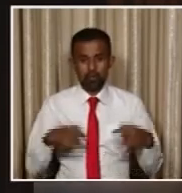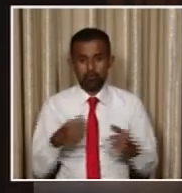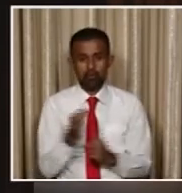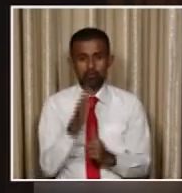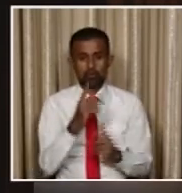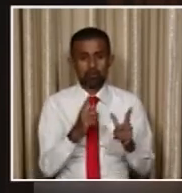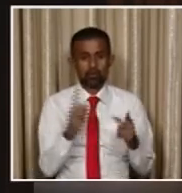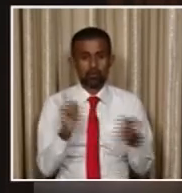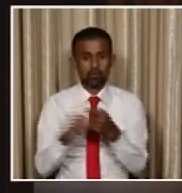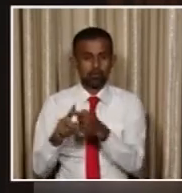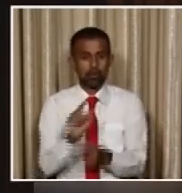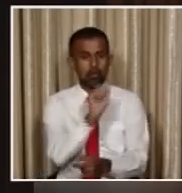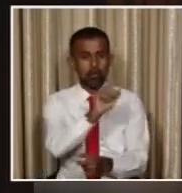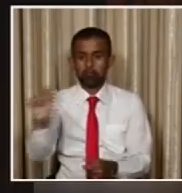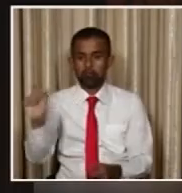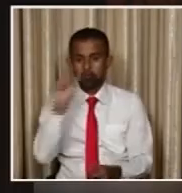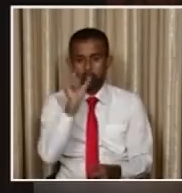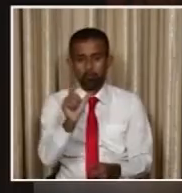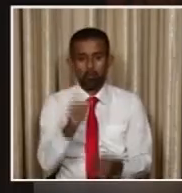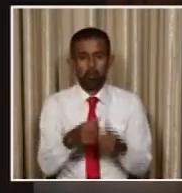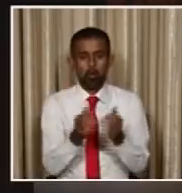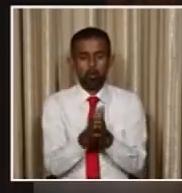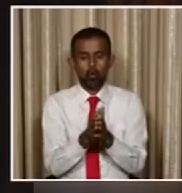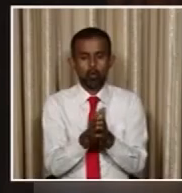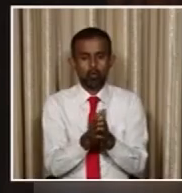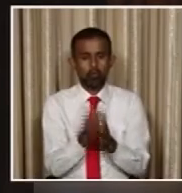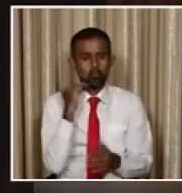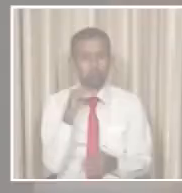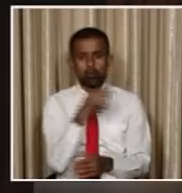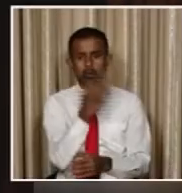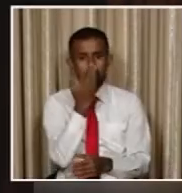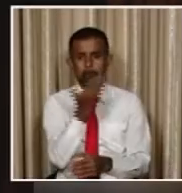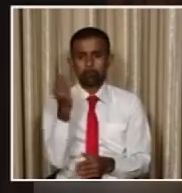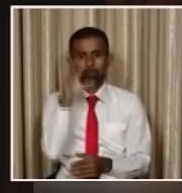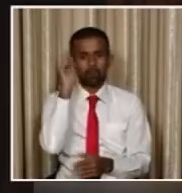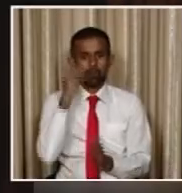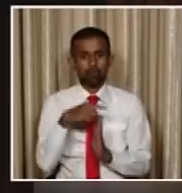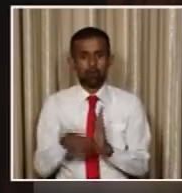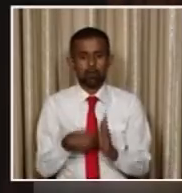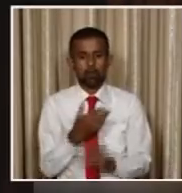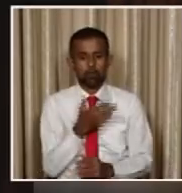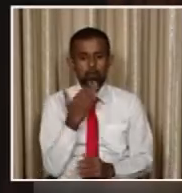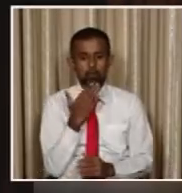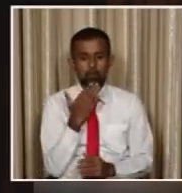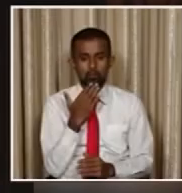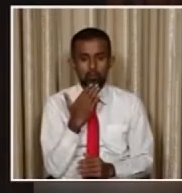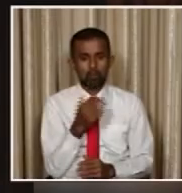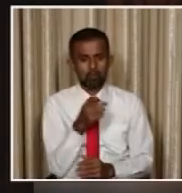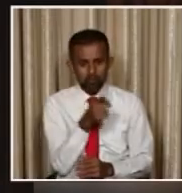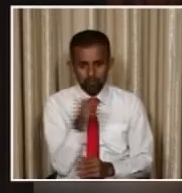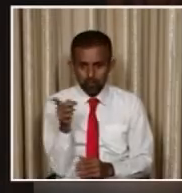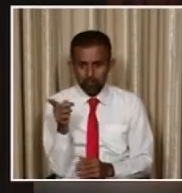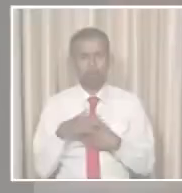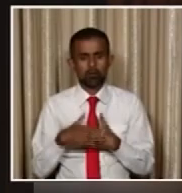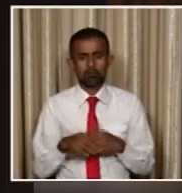ජනාධිපති අපේක්ෂකයන්ගේ ලැයිස්තුව දිහා බැලුවාම ඕනෑම සාමාන්‍ය පුරවැසියෙකුට තේරෙනවා රටක් කරන්න පුළුවන් කෙනෙක් ඉන්නවද?